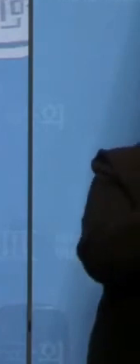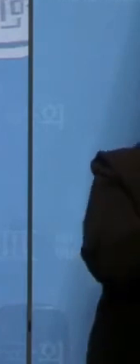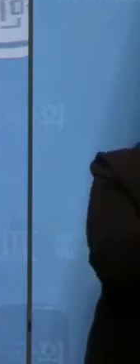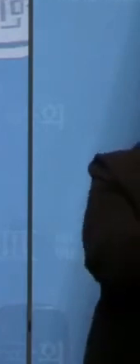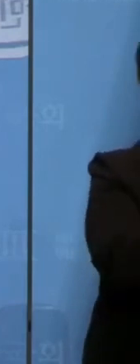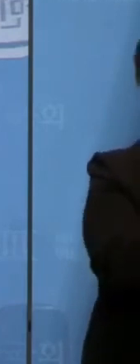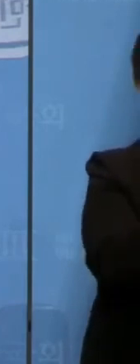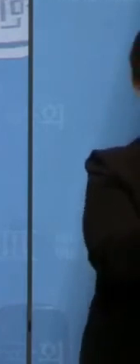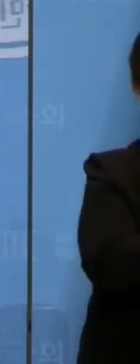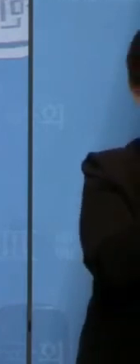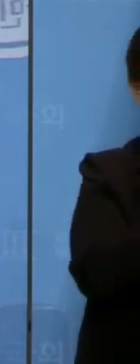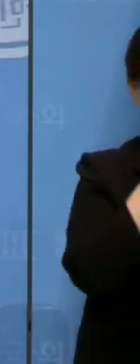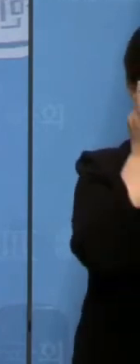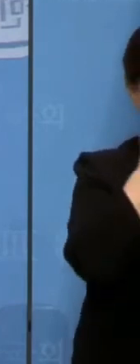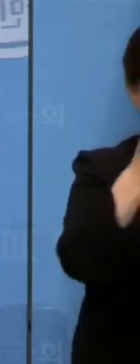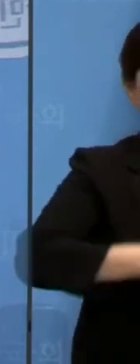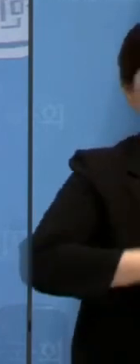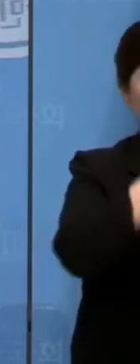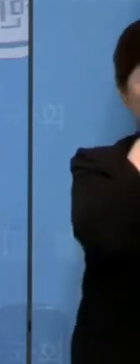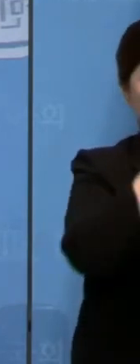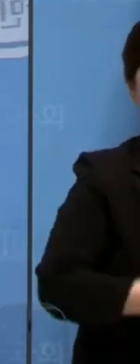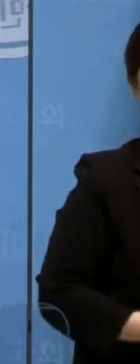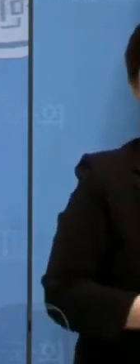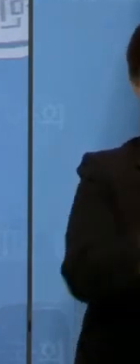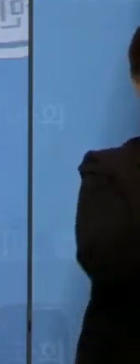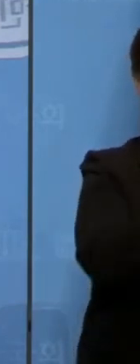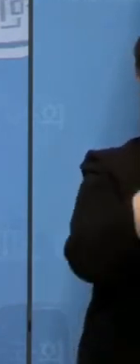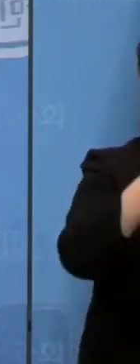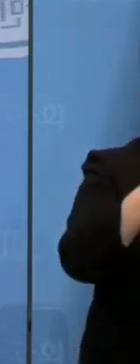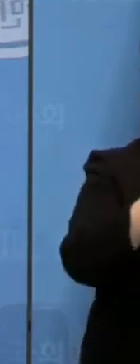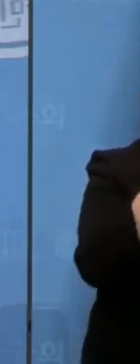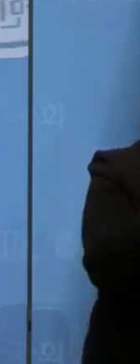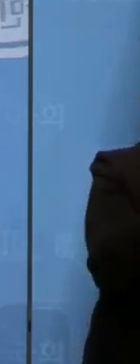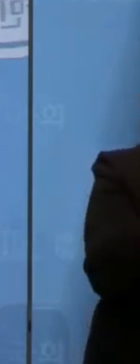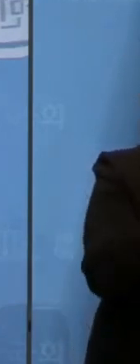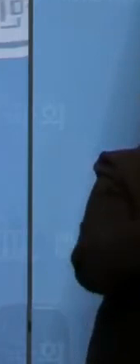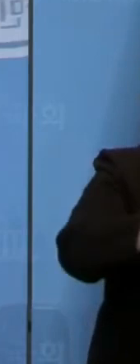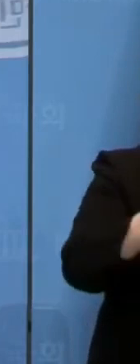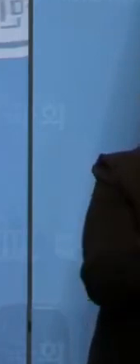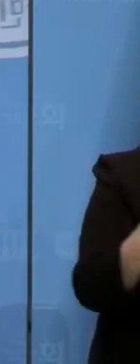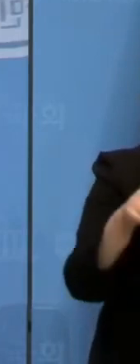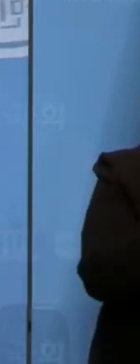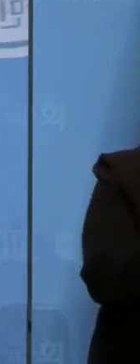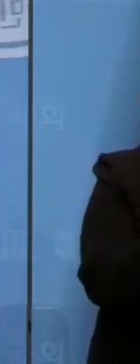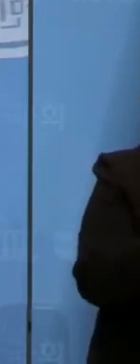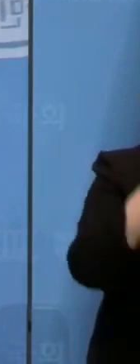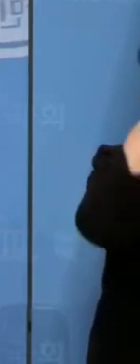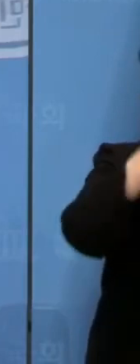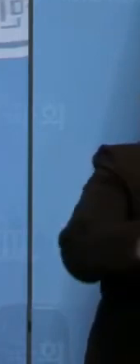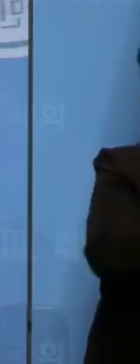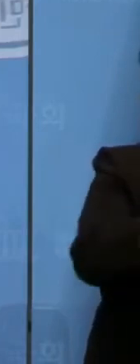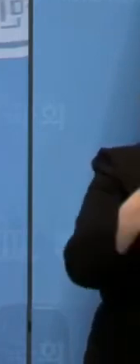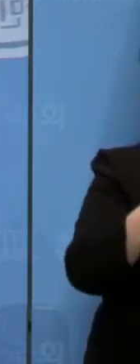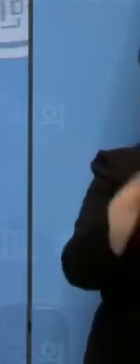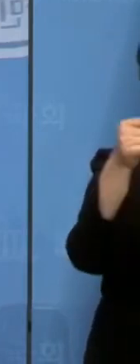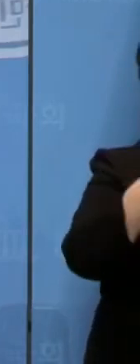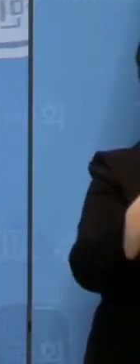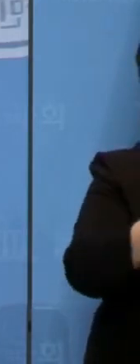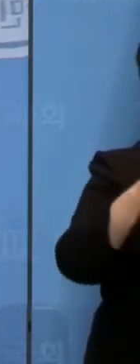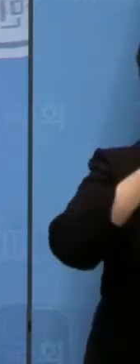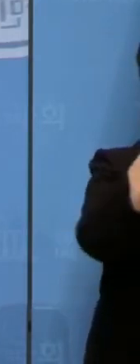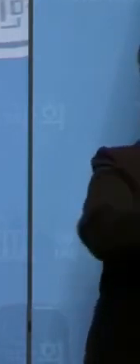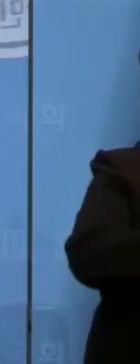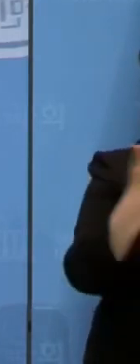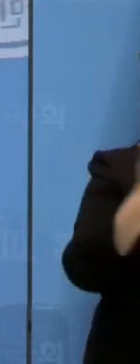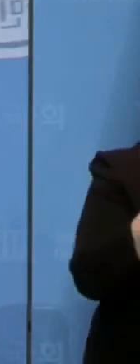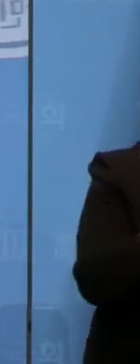노력을 병행해야 합니다. 셋째, 이런 조치를 공조하기 위해 우리 정부는 아시아 국가들에게 외무장관급 국제회의